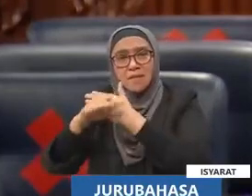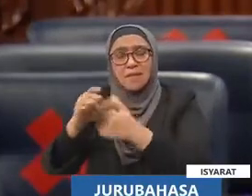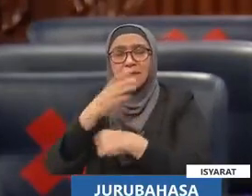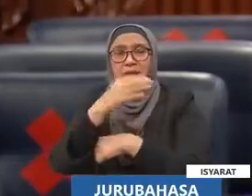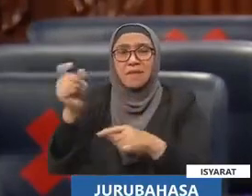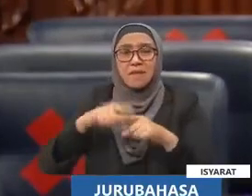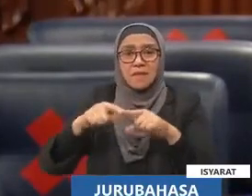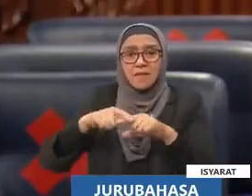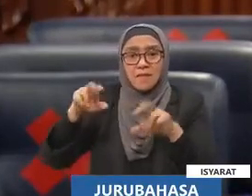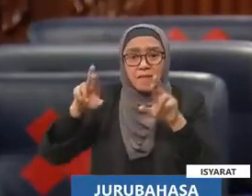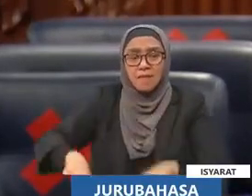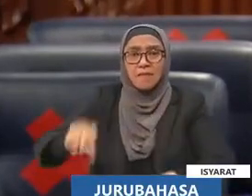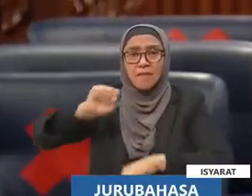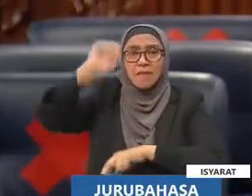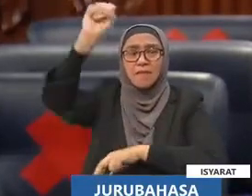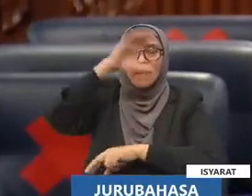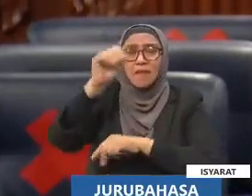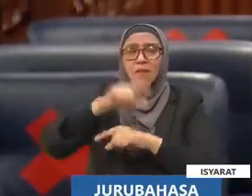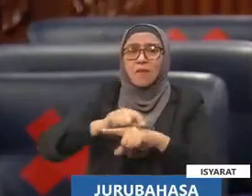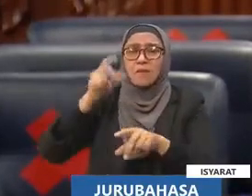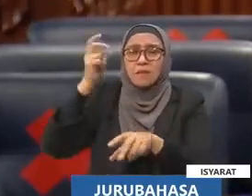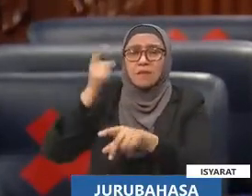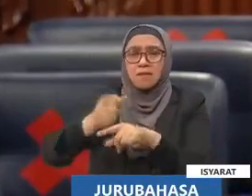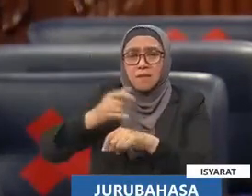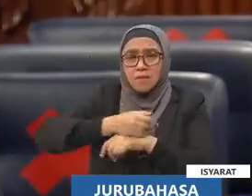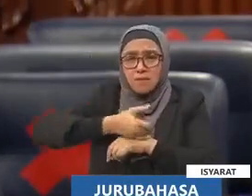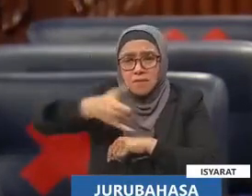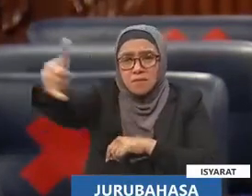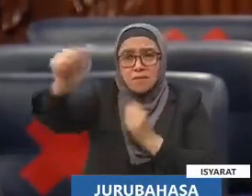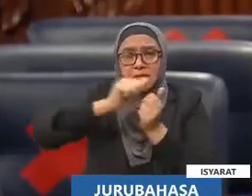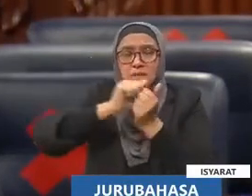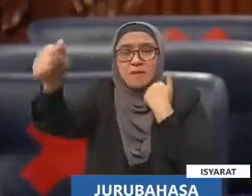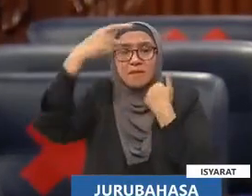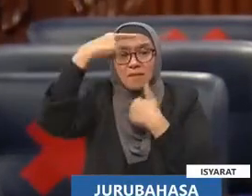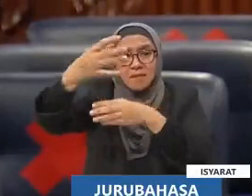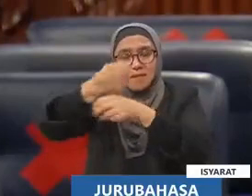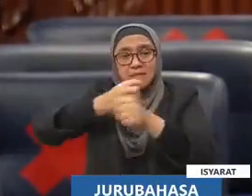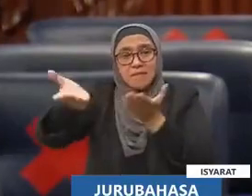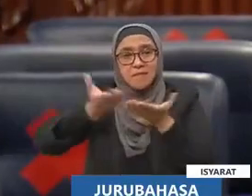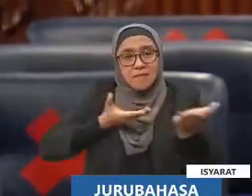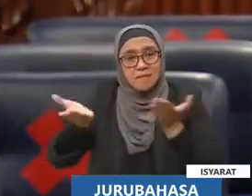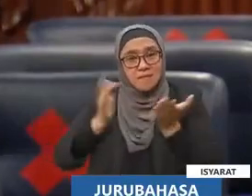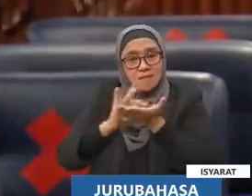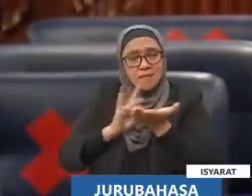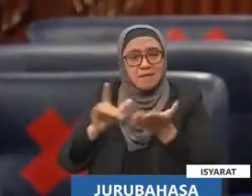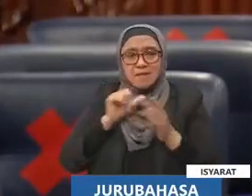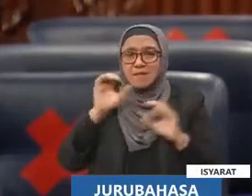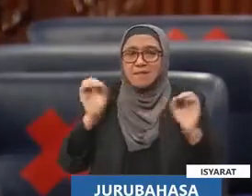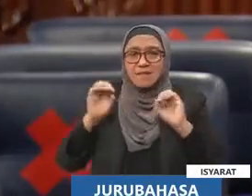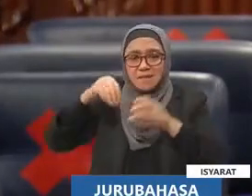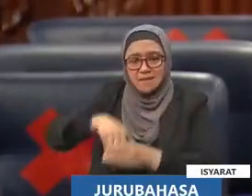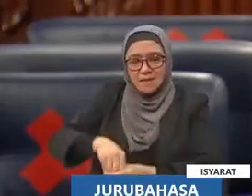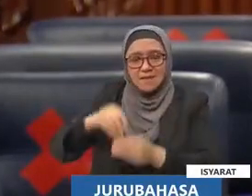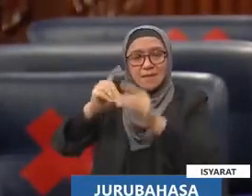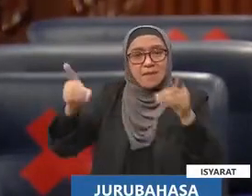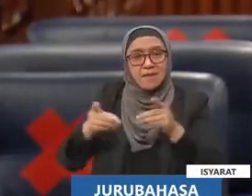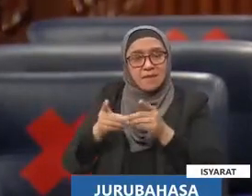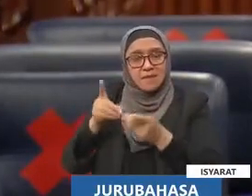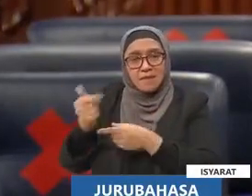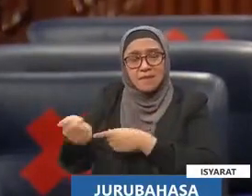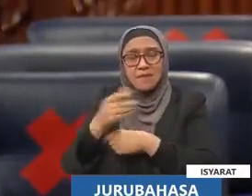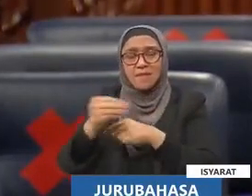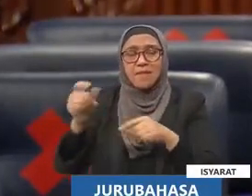jauh ke kota Kinabalu untuk mendapatkan rawatan perubatan yang tak terdapat di daerah mereka Tani spa antara penduduk dengan pagar